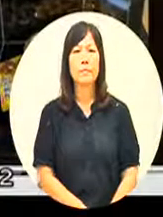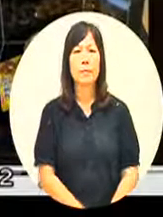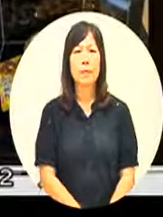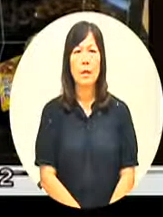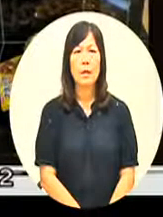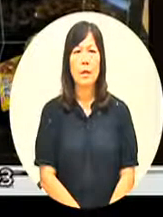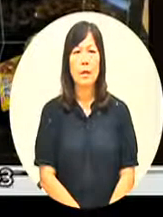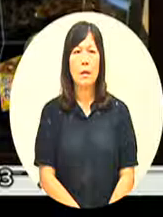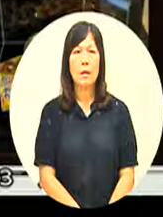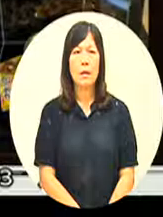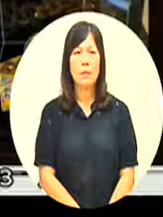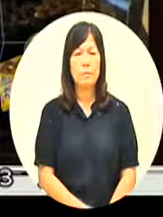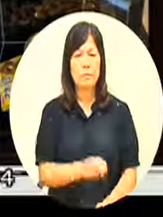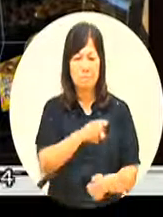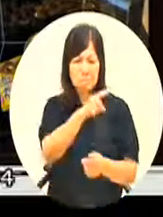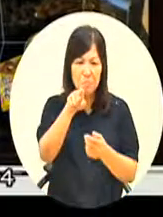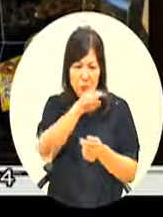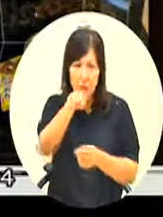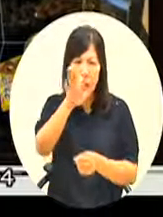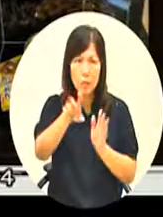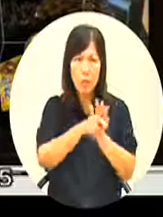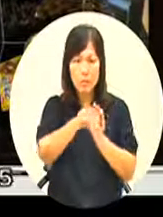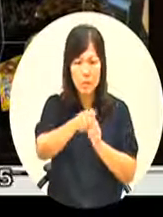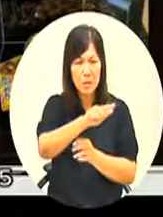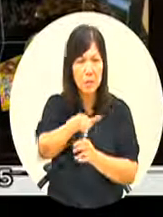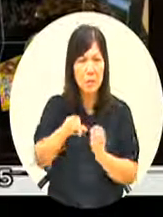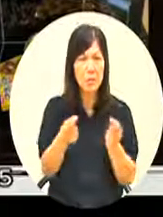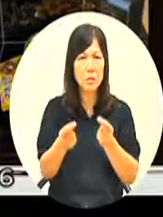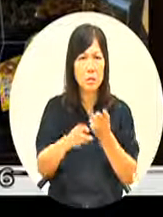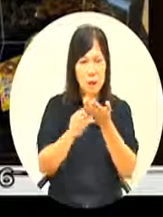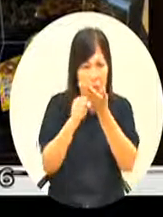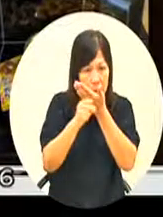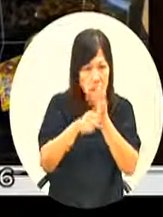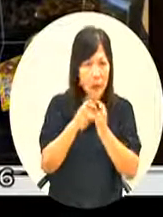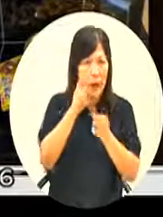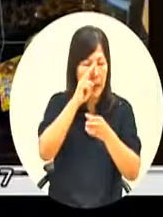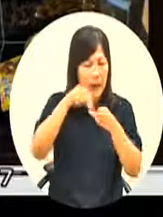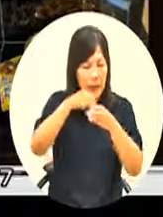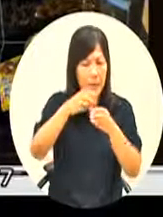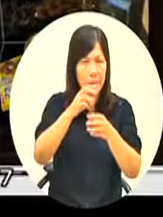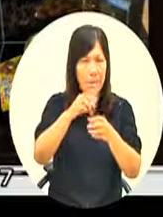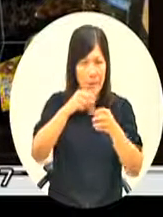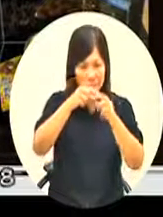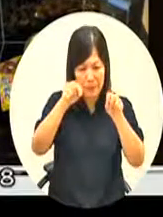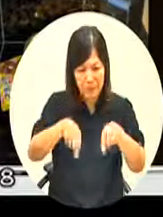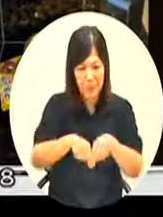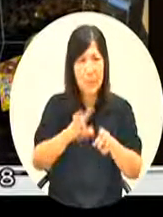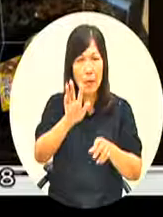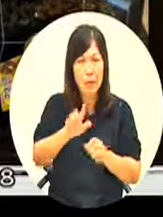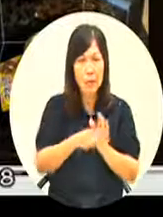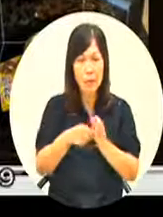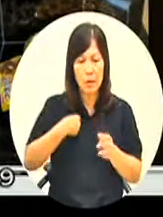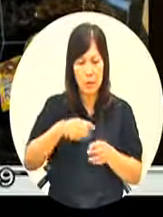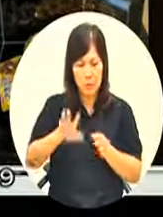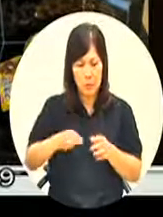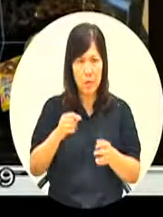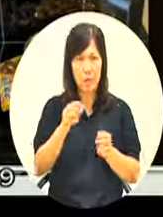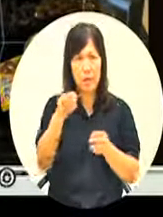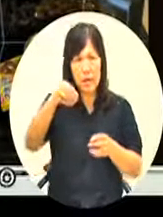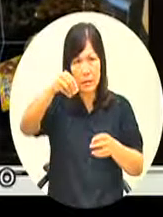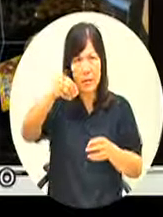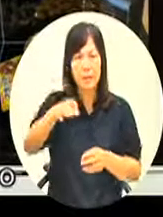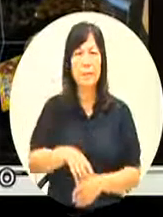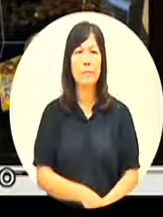好，大家可以看到这东西就是 毒咖啡包，就像我手上拿了这个。